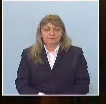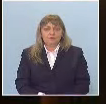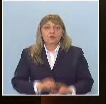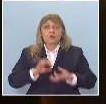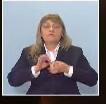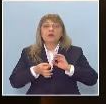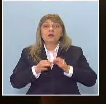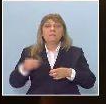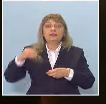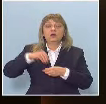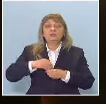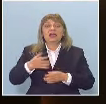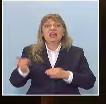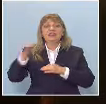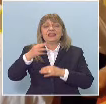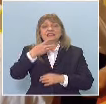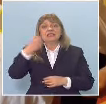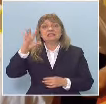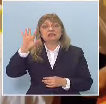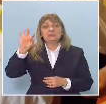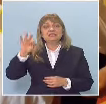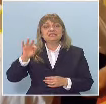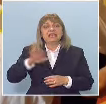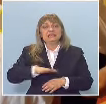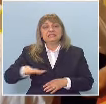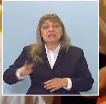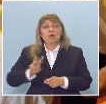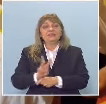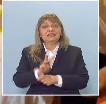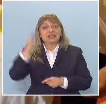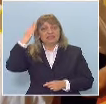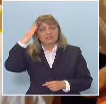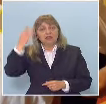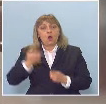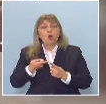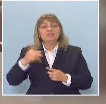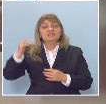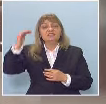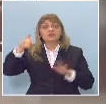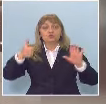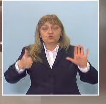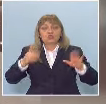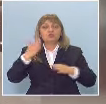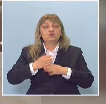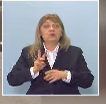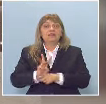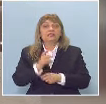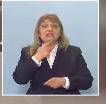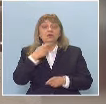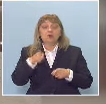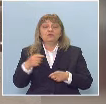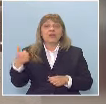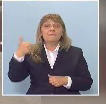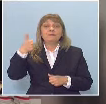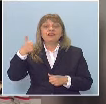В олимпиадата участваха над 350 деца от 13 държави на възраст от 6 до 13 години. Това е първият форум от 2 години насам,